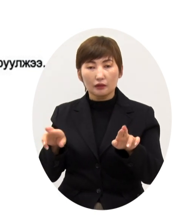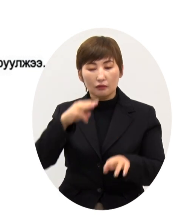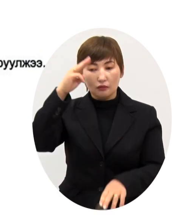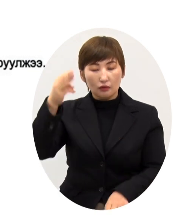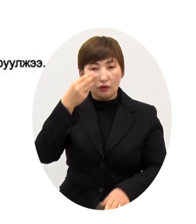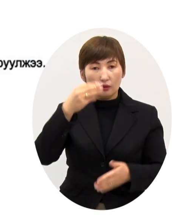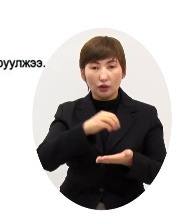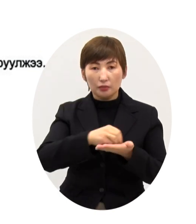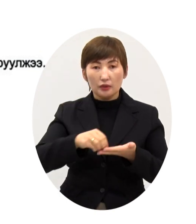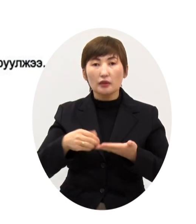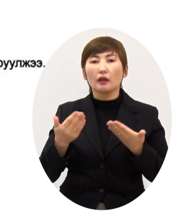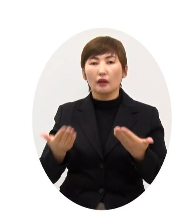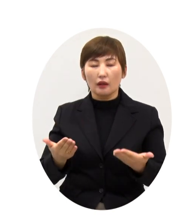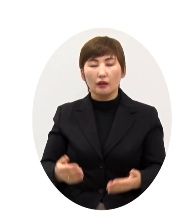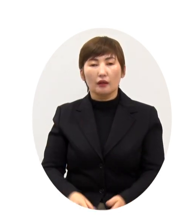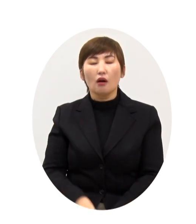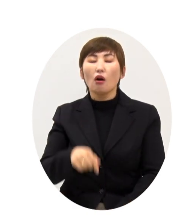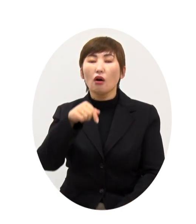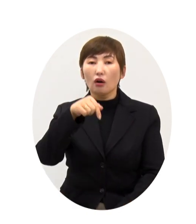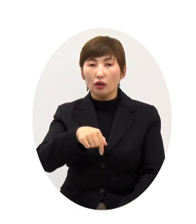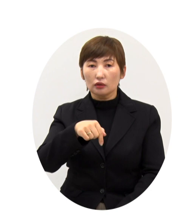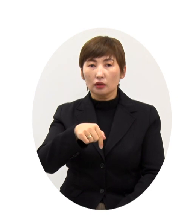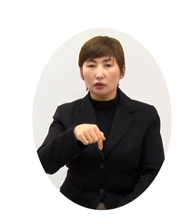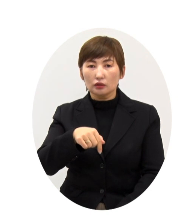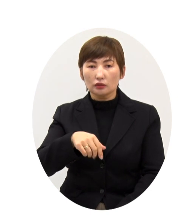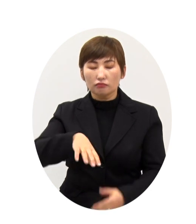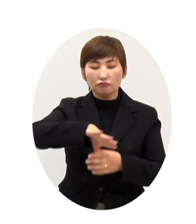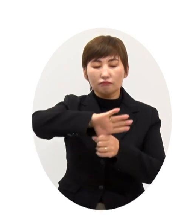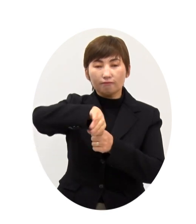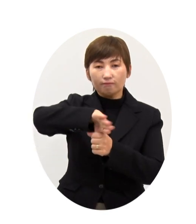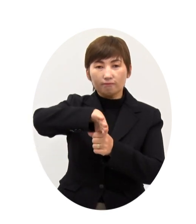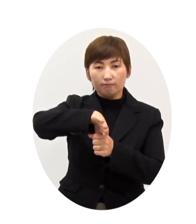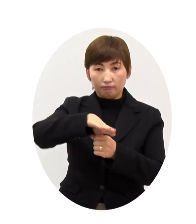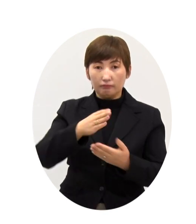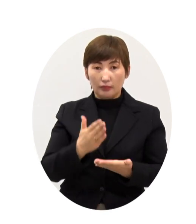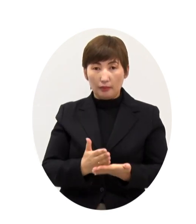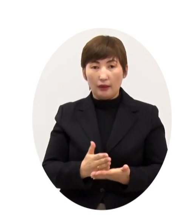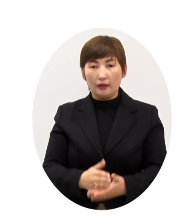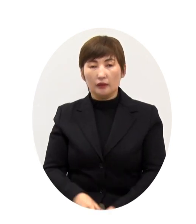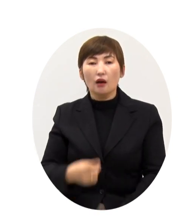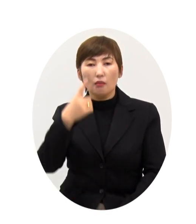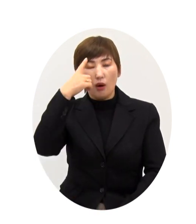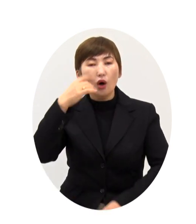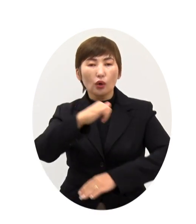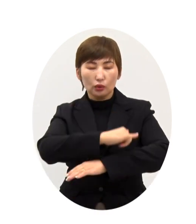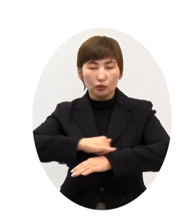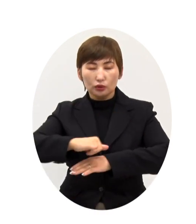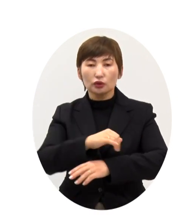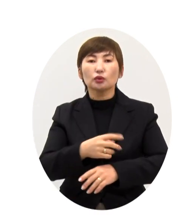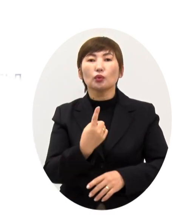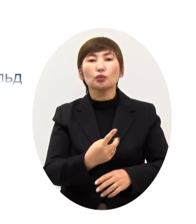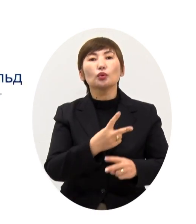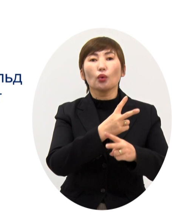мөн тодорхойлон бичээрэй. За одоогийн төрийн талбайг дэлгэцэнд харуулж байна. Монгол улсын үндсэн